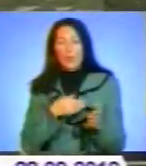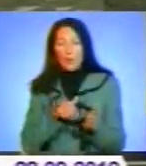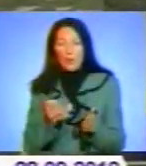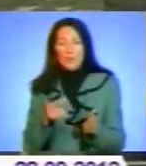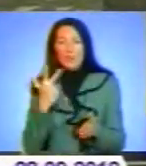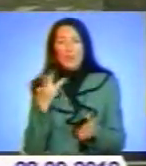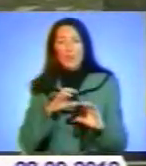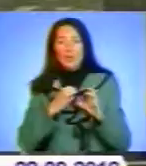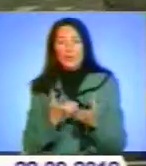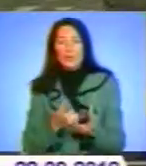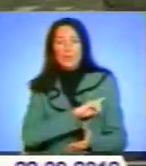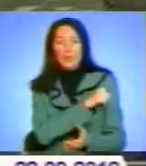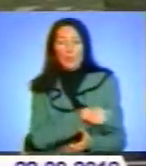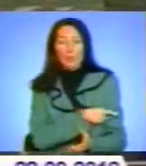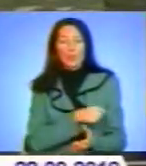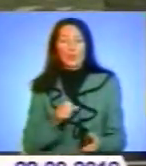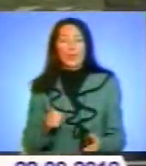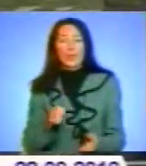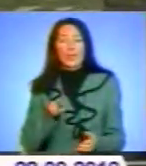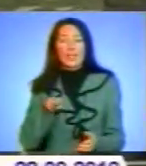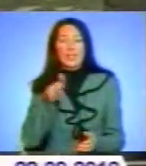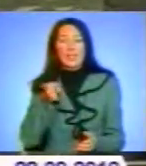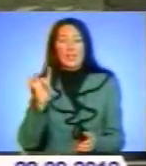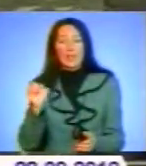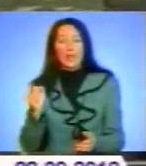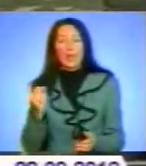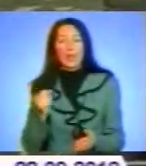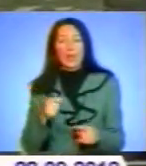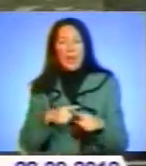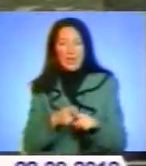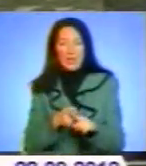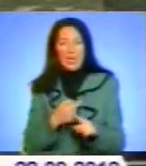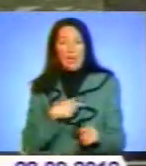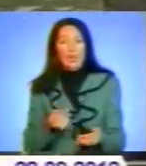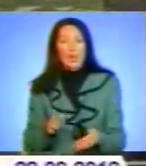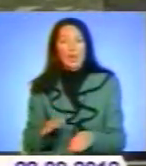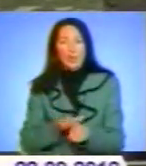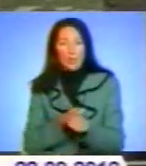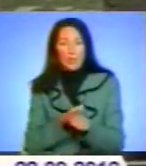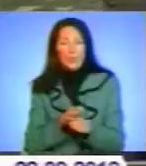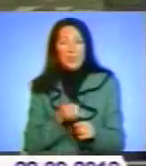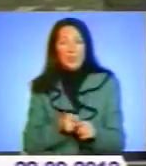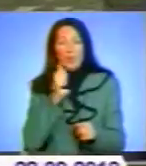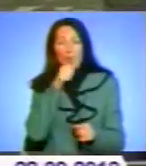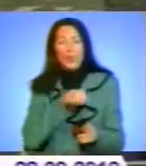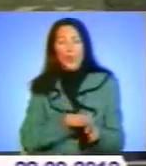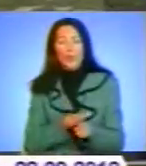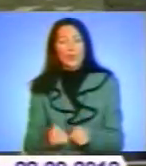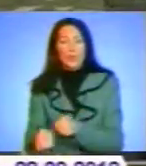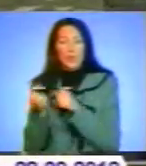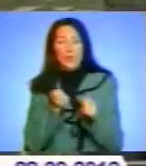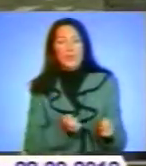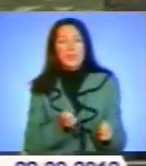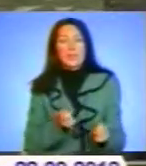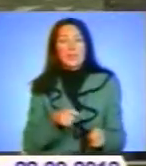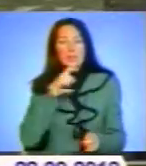ядерного арсеналу. Ми дотрималися свого слова і цього року повністю вивезли з країни останні запаси